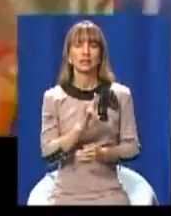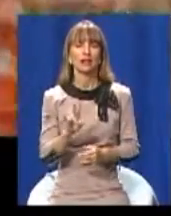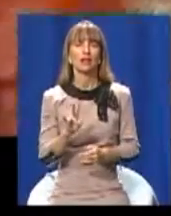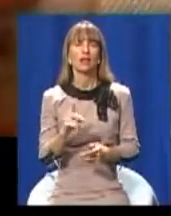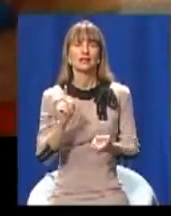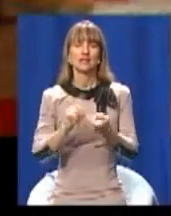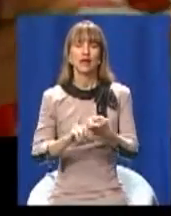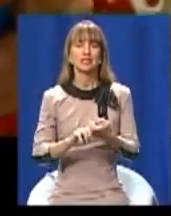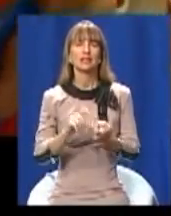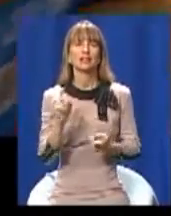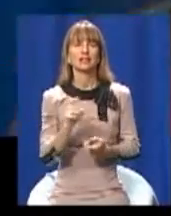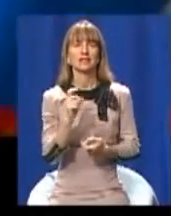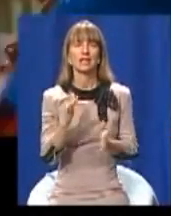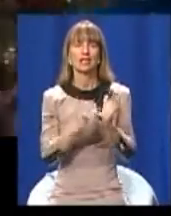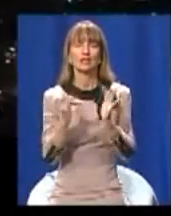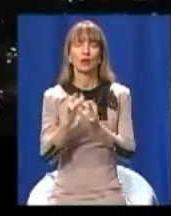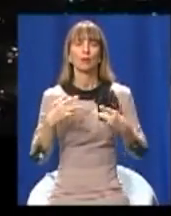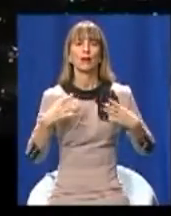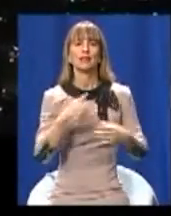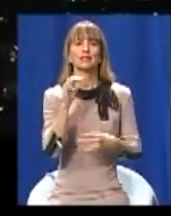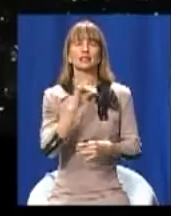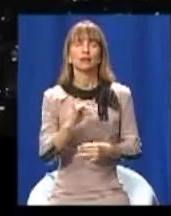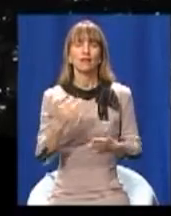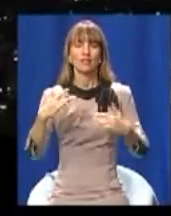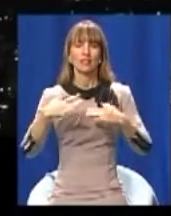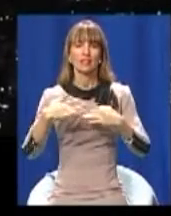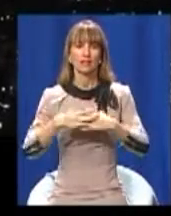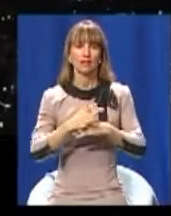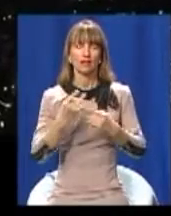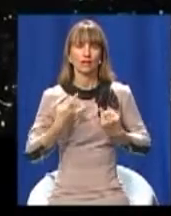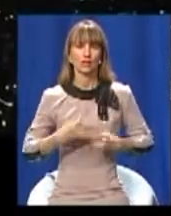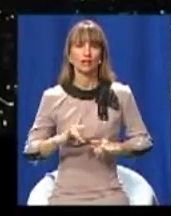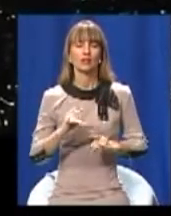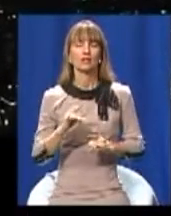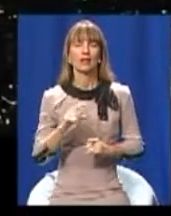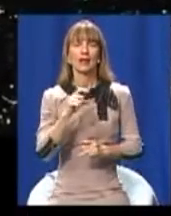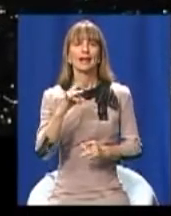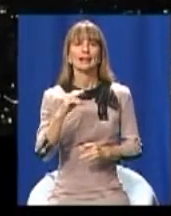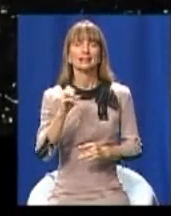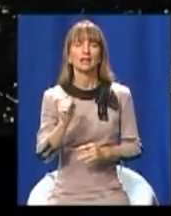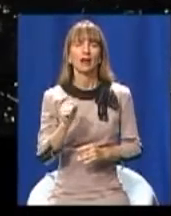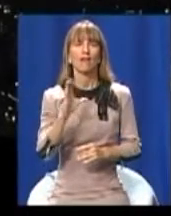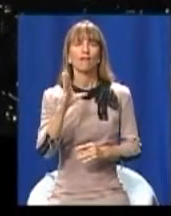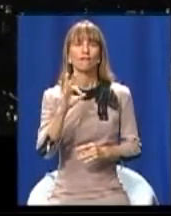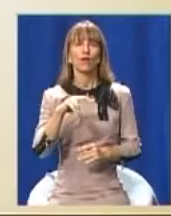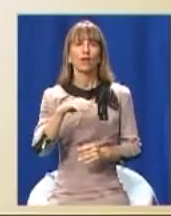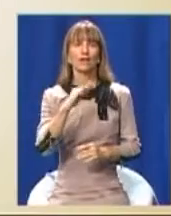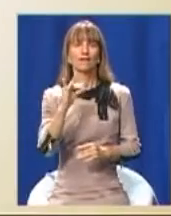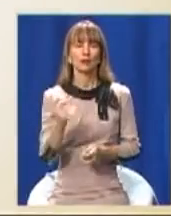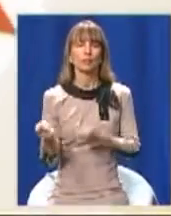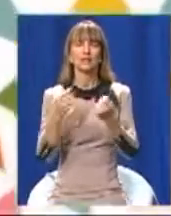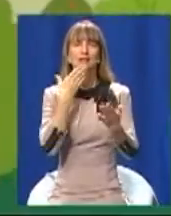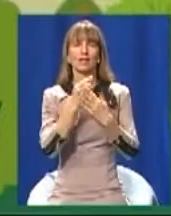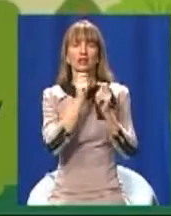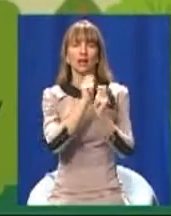різдвяними святами. Адже за біблійною легендою в ніч народження Ісуса Христа волхви принесли до Його дому свої дари.